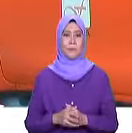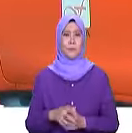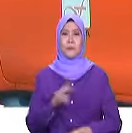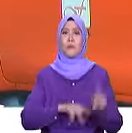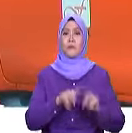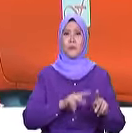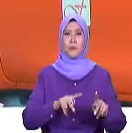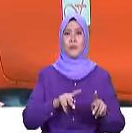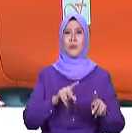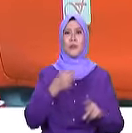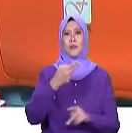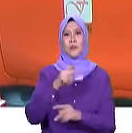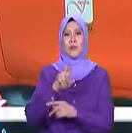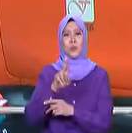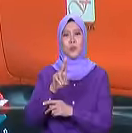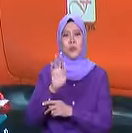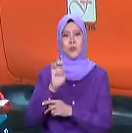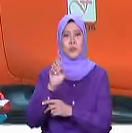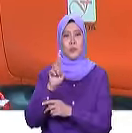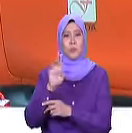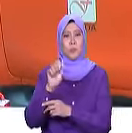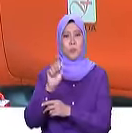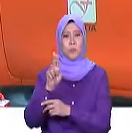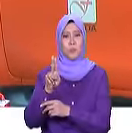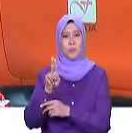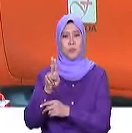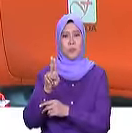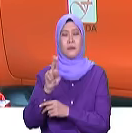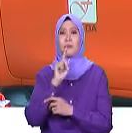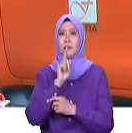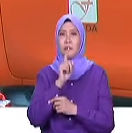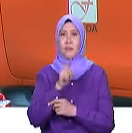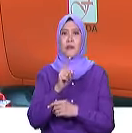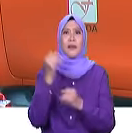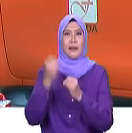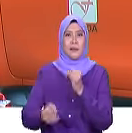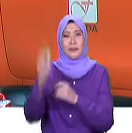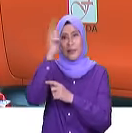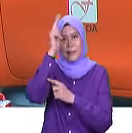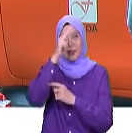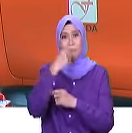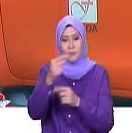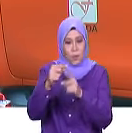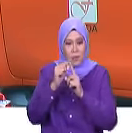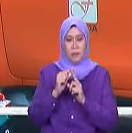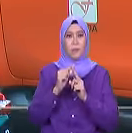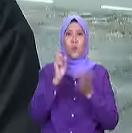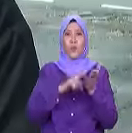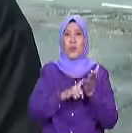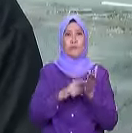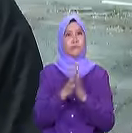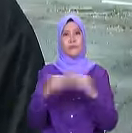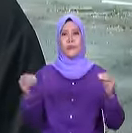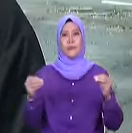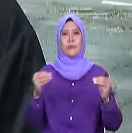Penduduk FEDA Ulu Tebrau, saya bersetujulah, alhamdulillah kerajaan akhirnya hutang dilupuskan. Alhamdulillah, kita bersetuju sangat.